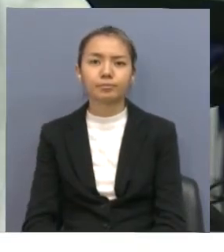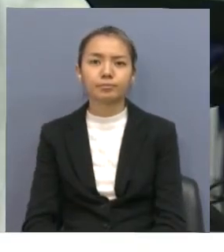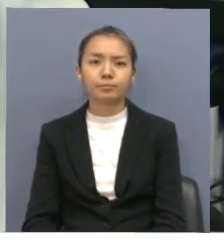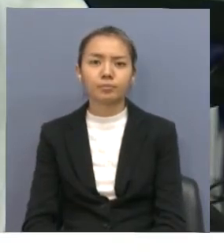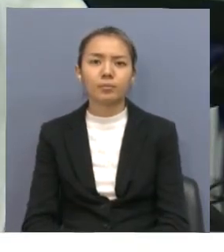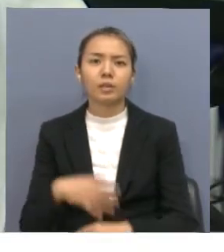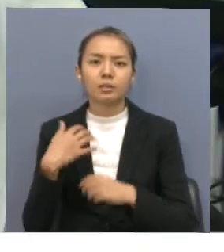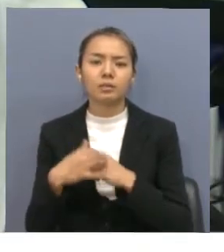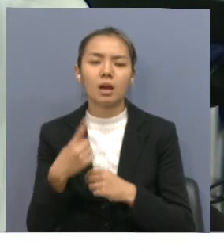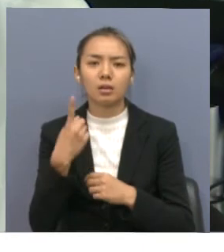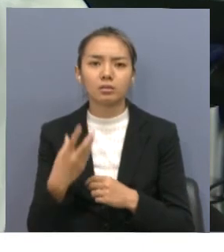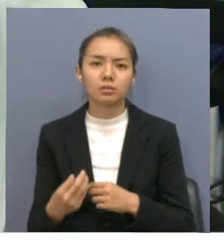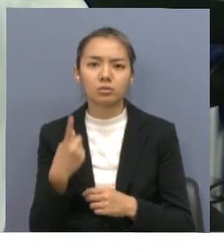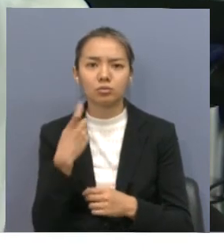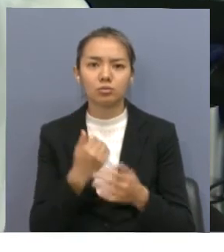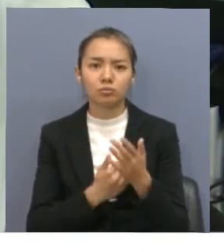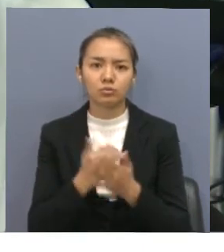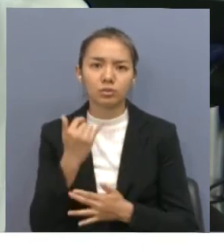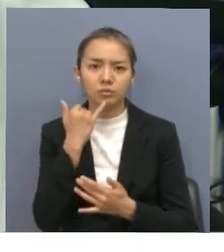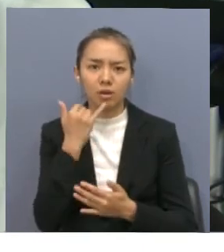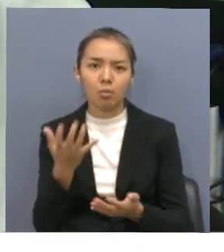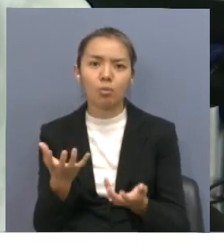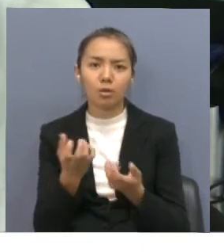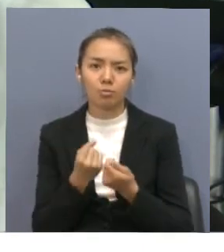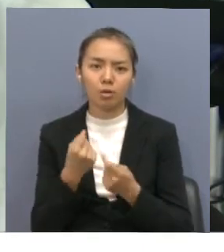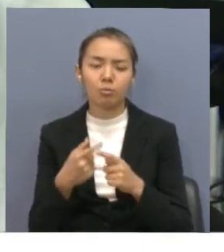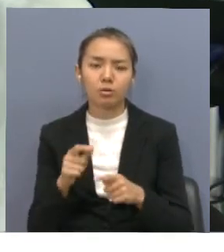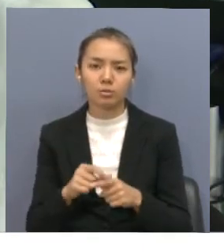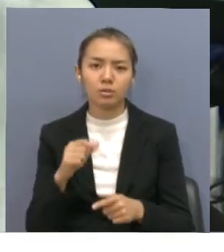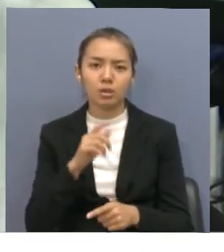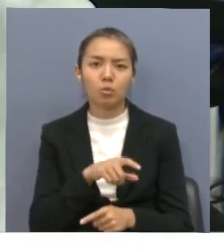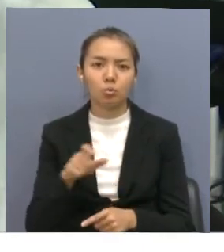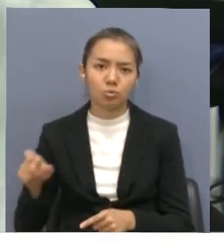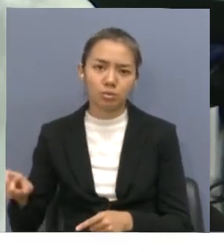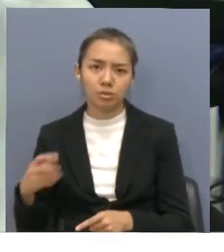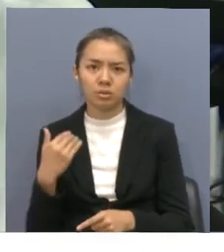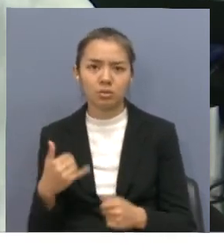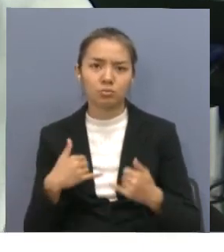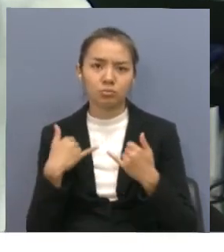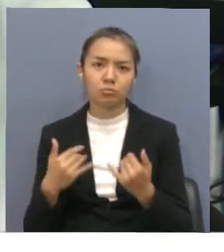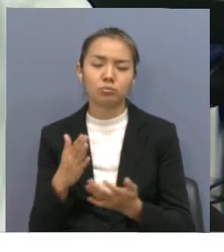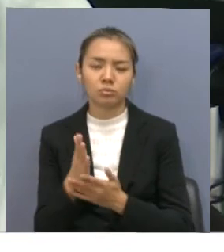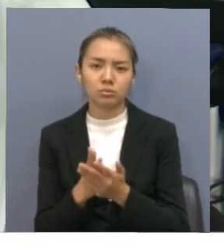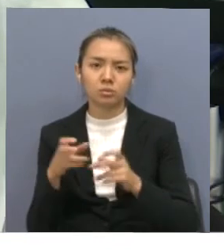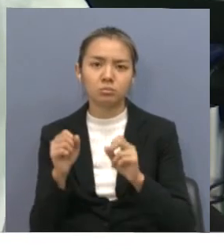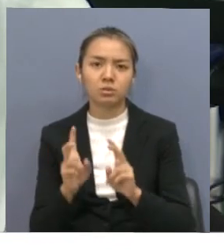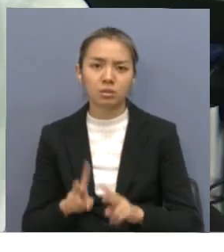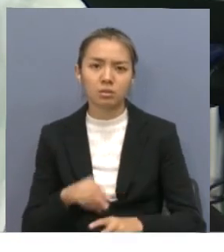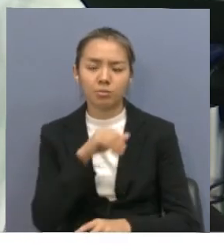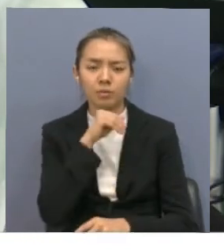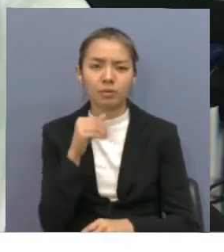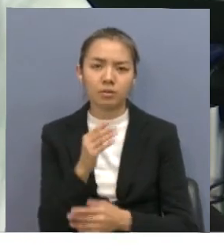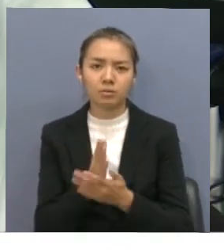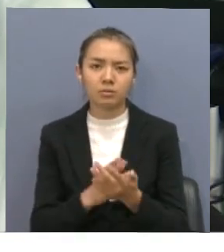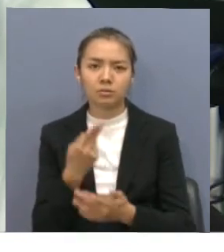Орта есеппен бір күнде біз 100-ге жуық қоңырау қабылдаймыз. Көбінесе азаматтар халыққа қызмет көрсету, арнайы мамандандырылған қызмет